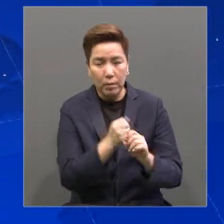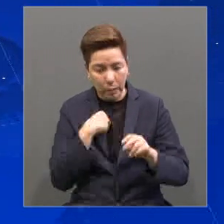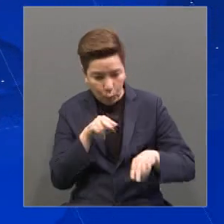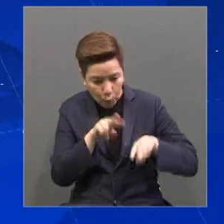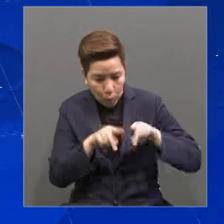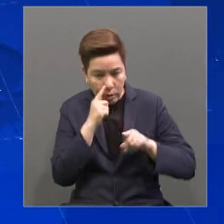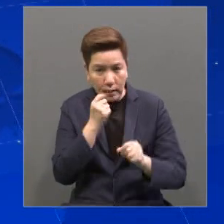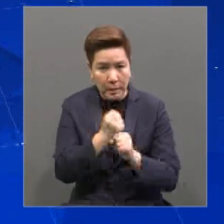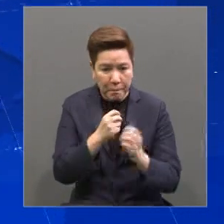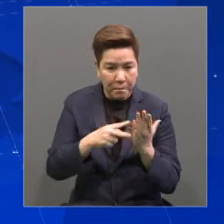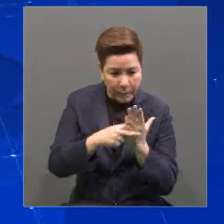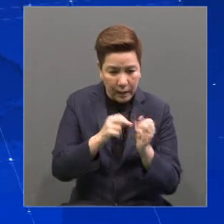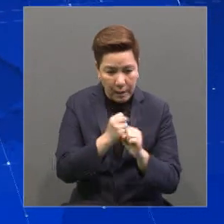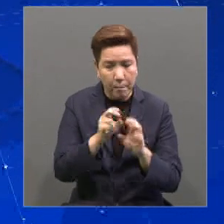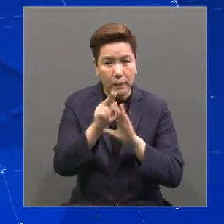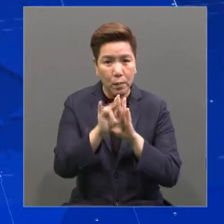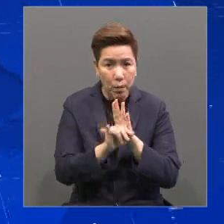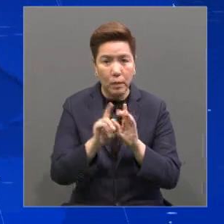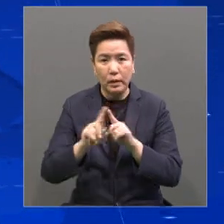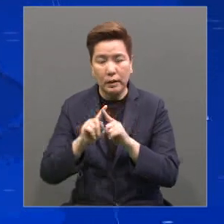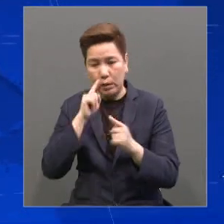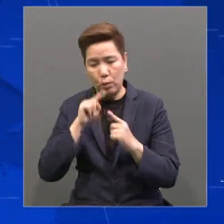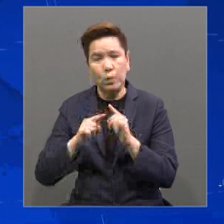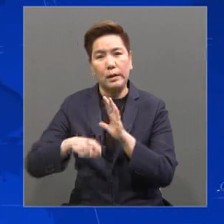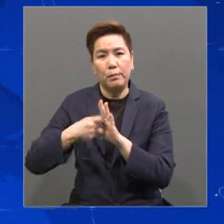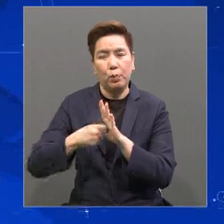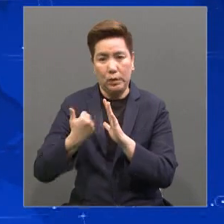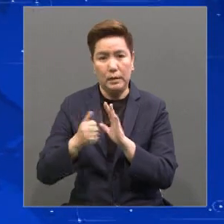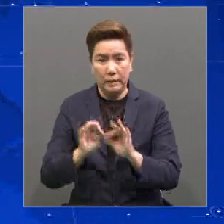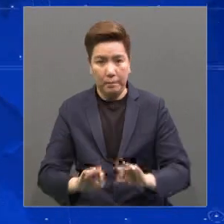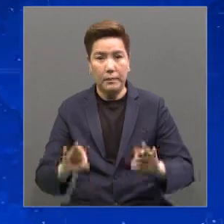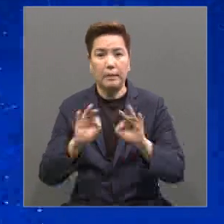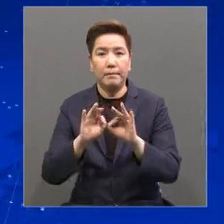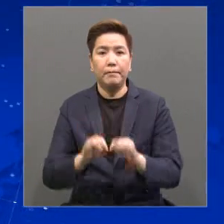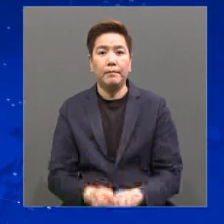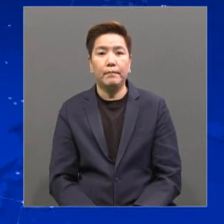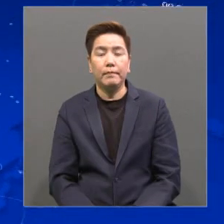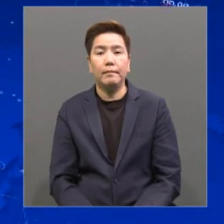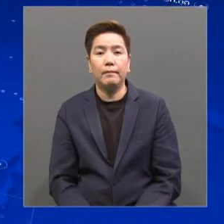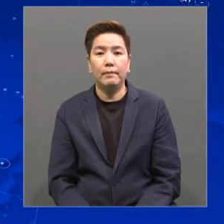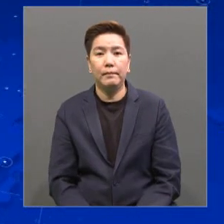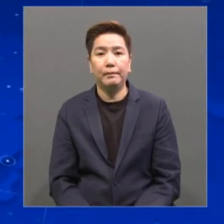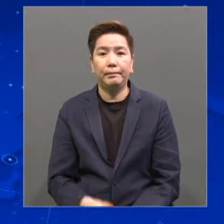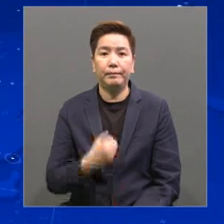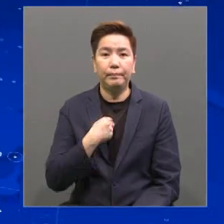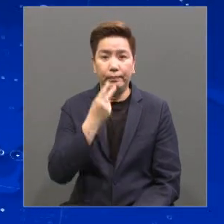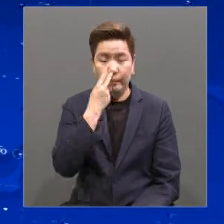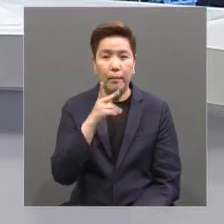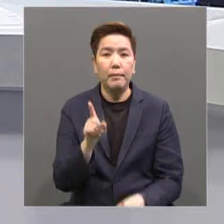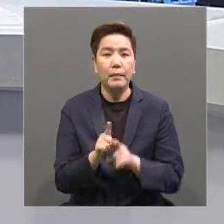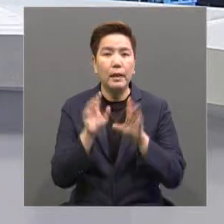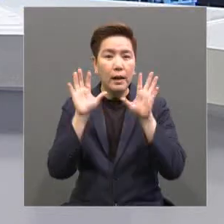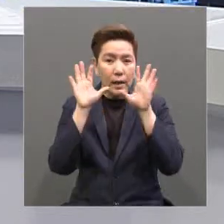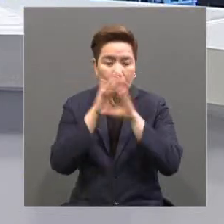การระงับยับยั้งการดำเนินนโยบายโดยไม่มีเหตุอันควรด้วยค่ะอ่ะมองอีกมุมนึงก็เรียกว่าได้ช่วย